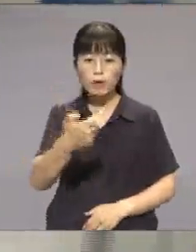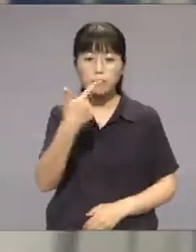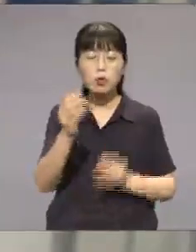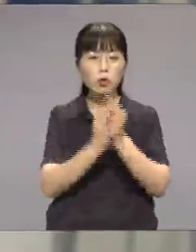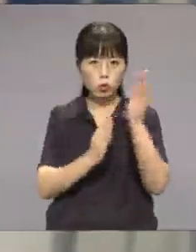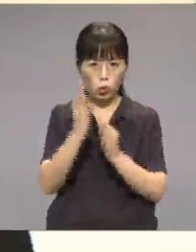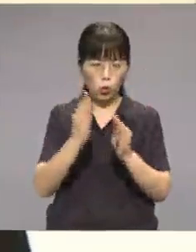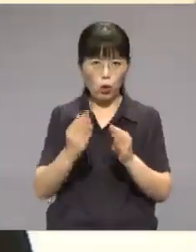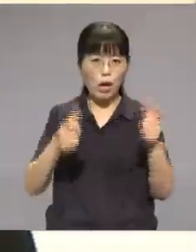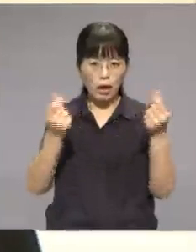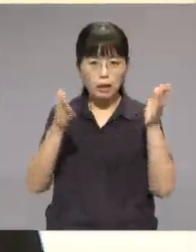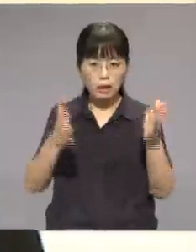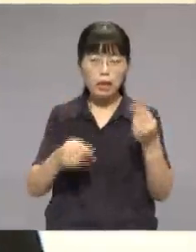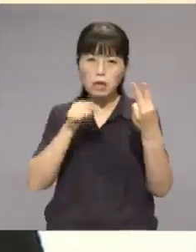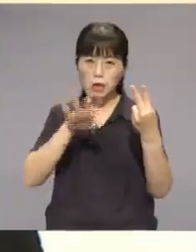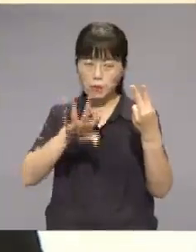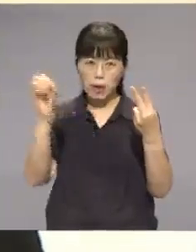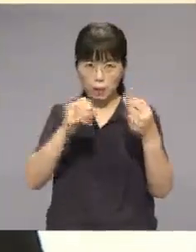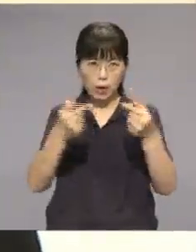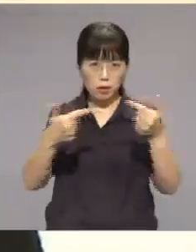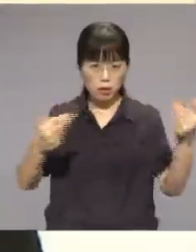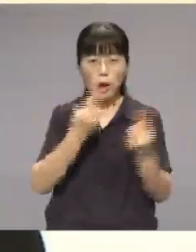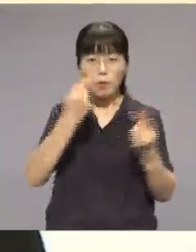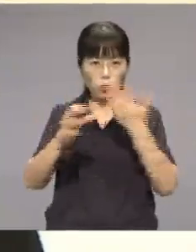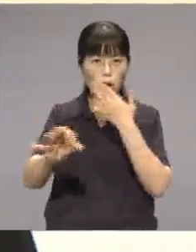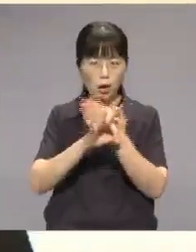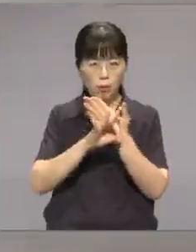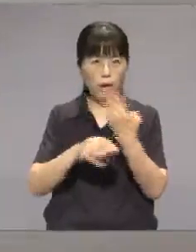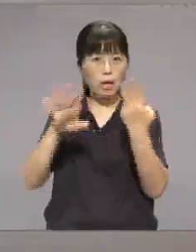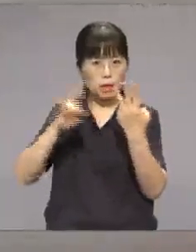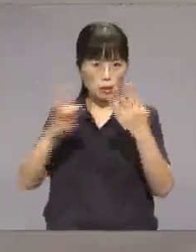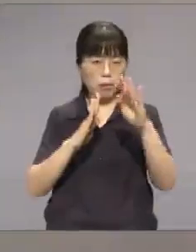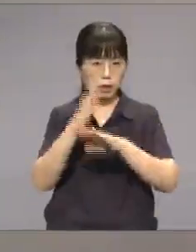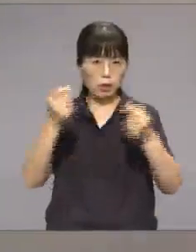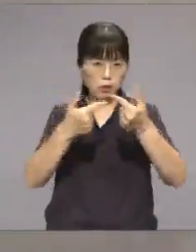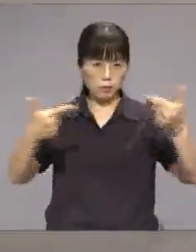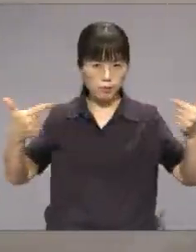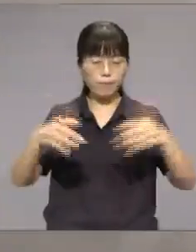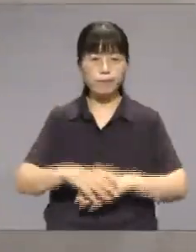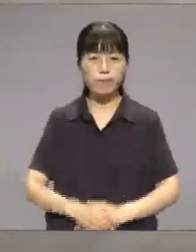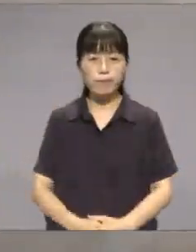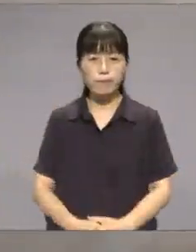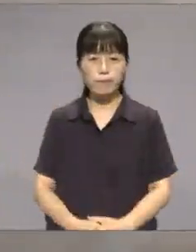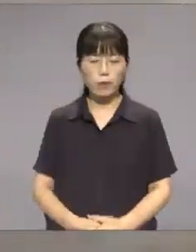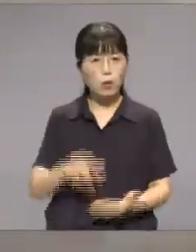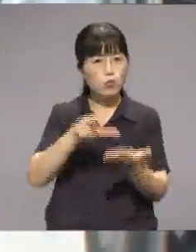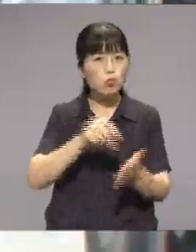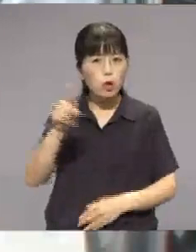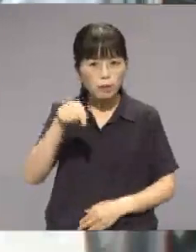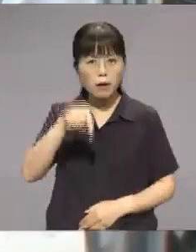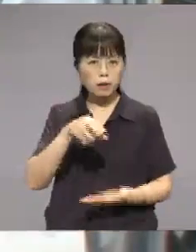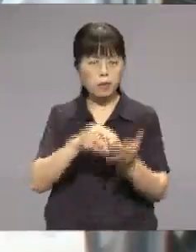원으로 같은 기간 2.4% 증가한 곳과 비교하면 세배 이상 늘어난 것입니다 문제는